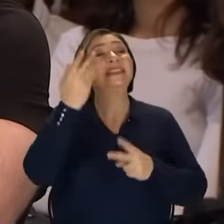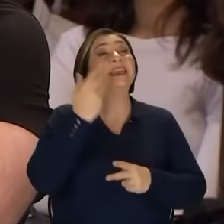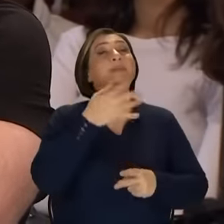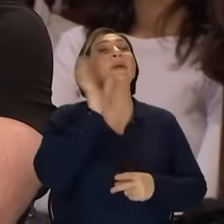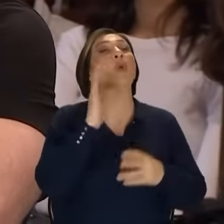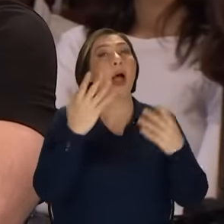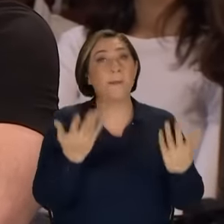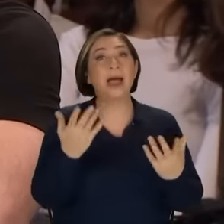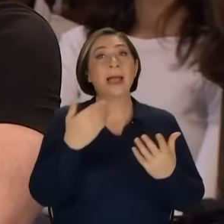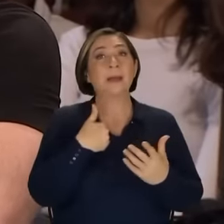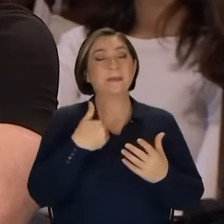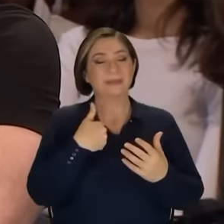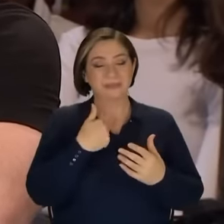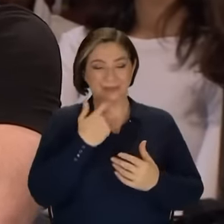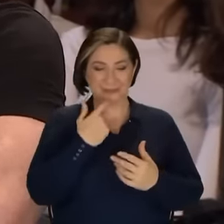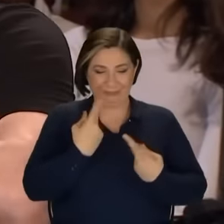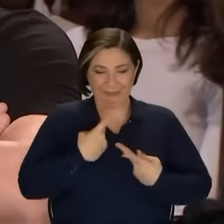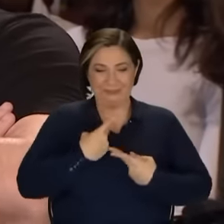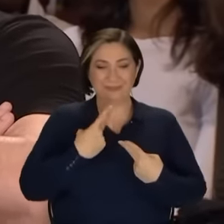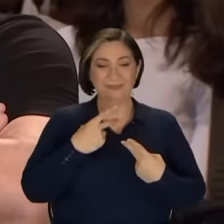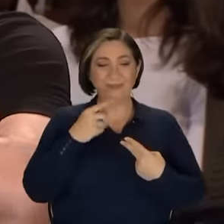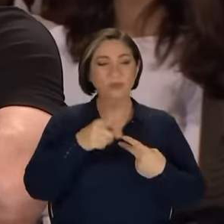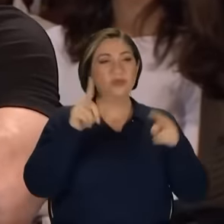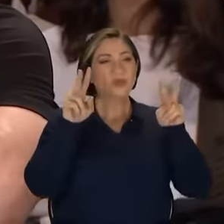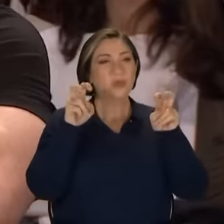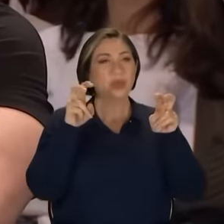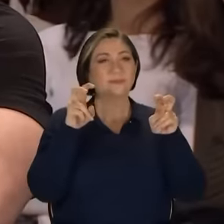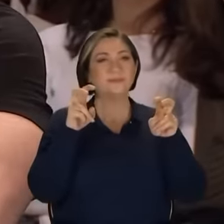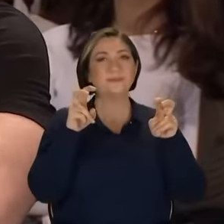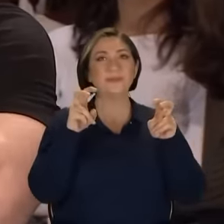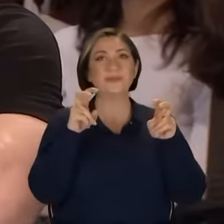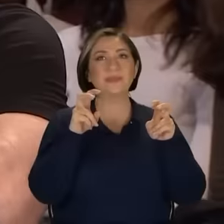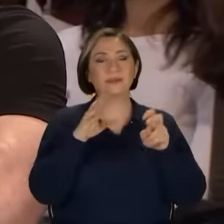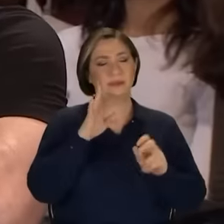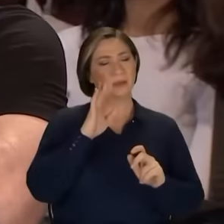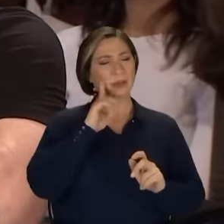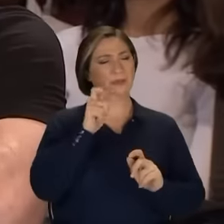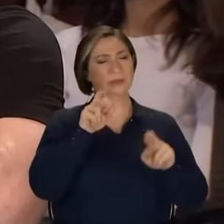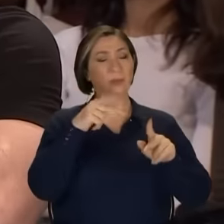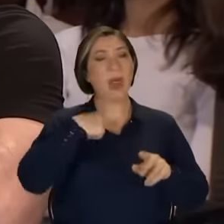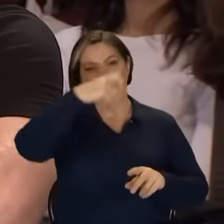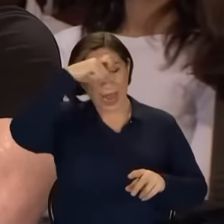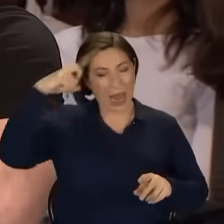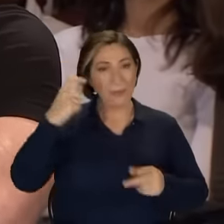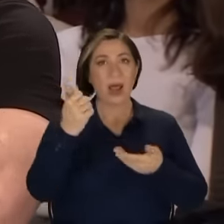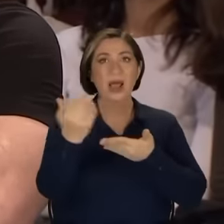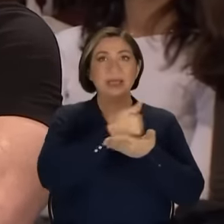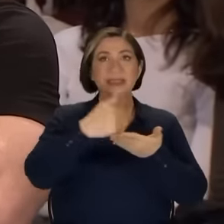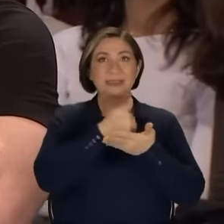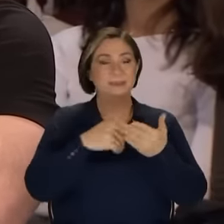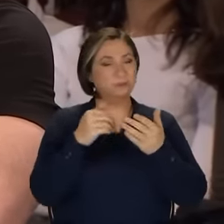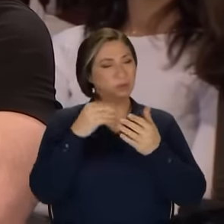bu kısımları ama bizim jenerasyon bu konuda şeydir. Hani konjektürel söyleyeyim. Ben yani helal para kazandığım için çok